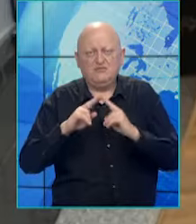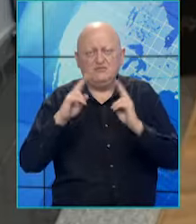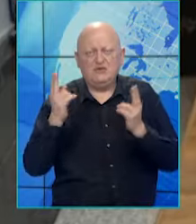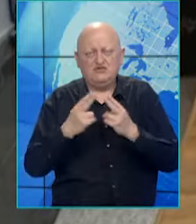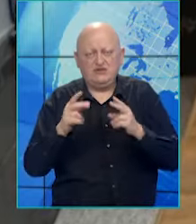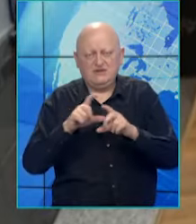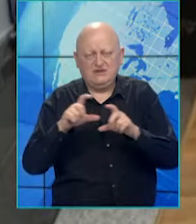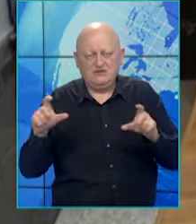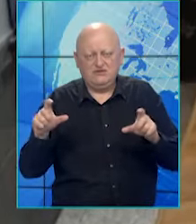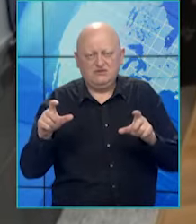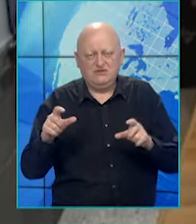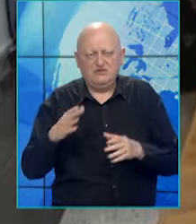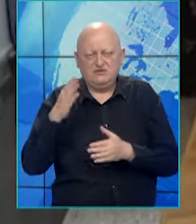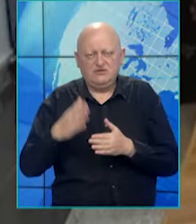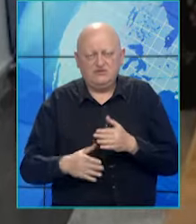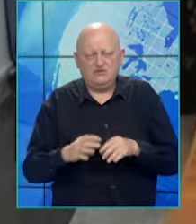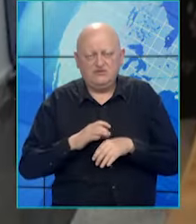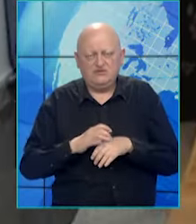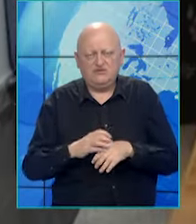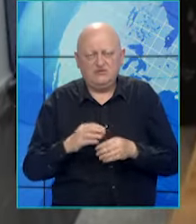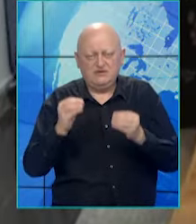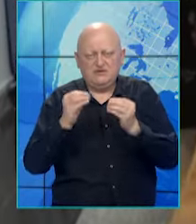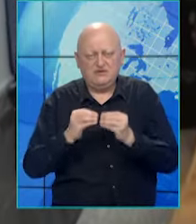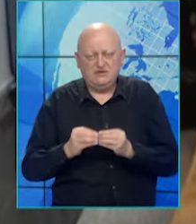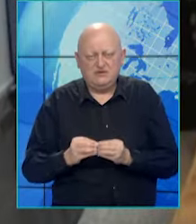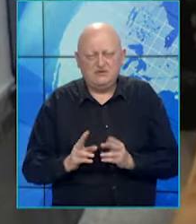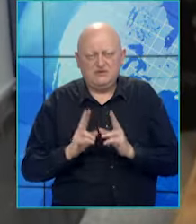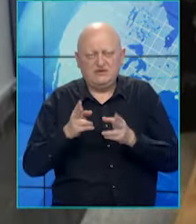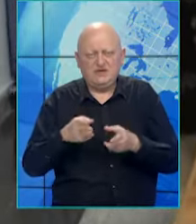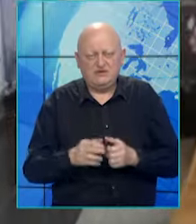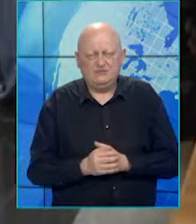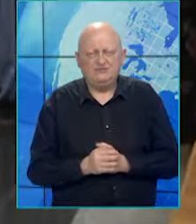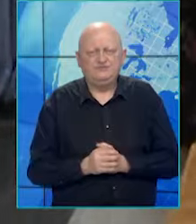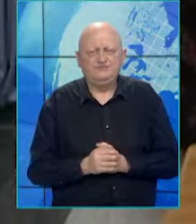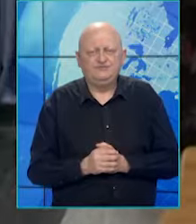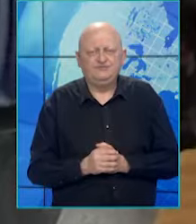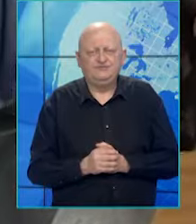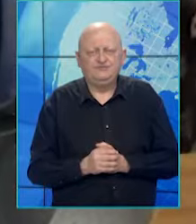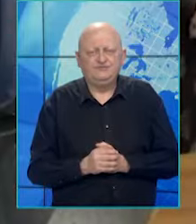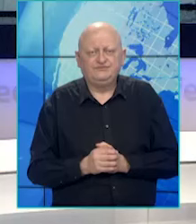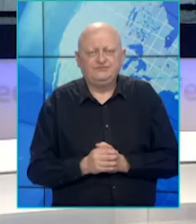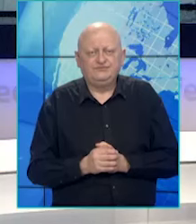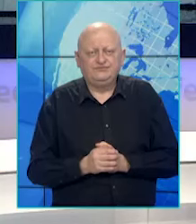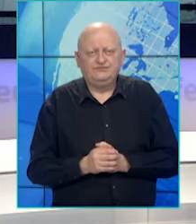međunarodnih institucija da se do kraja provedu sporazumi iz Mostara.